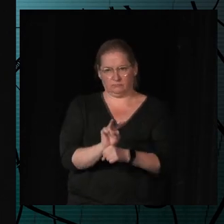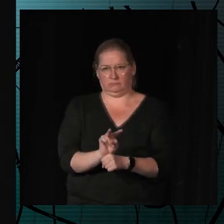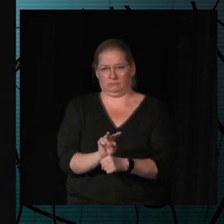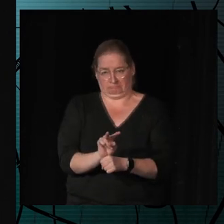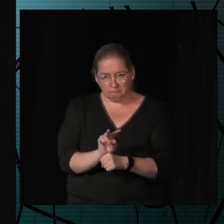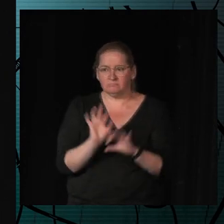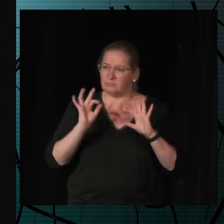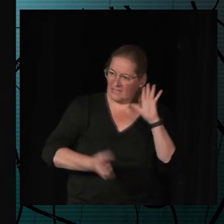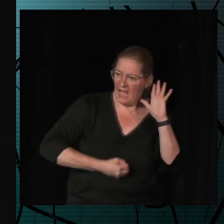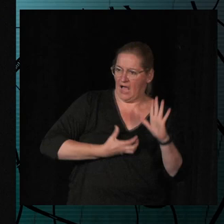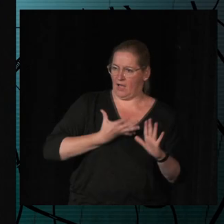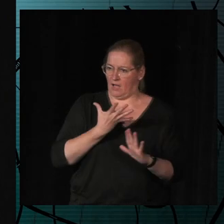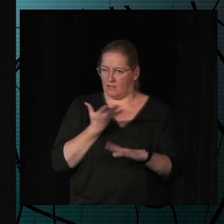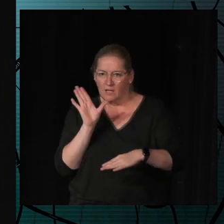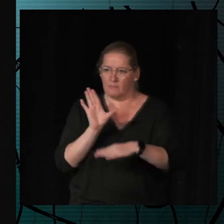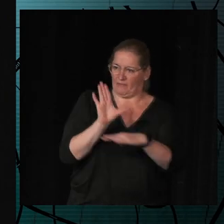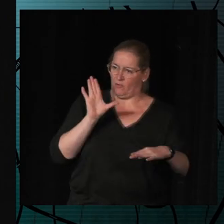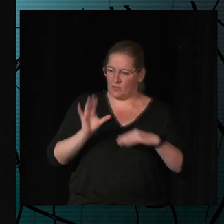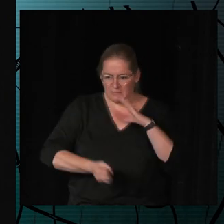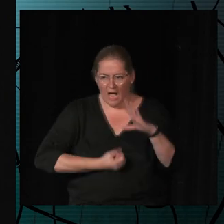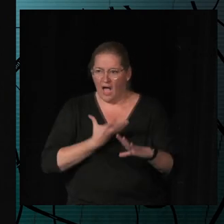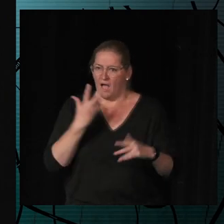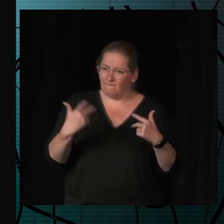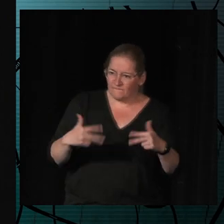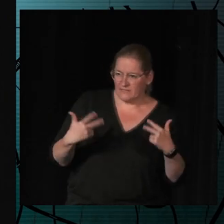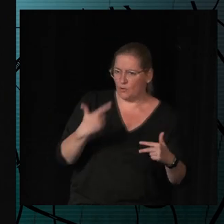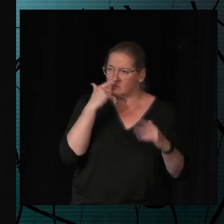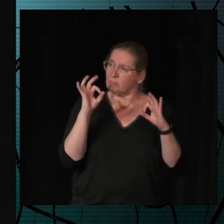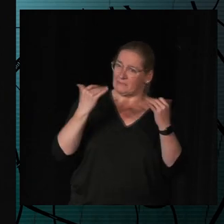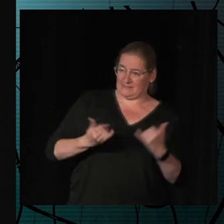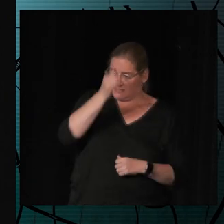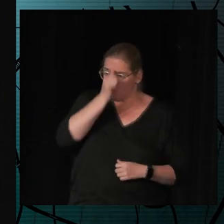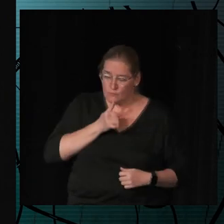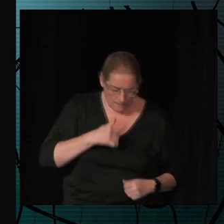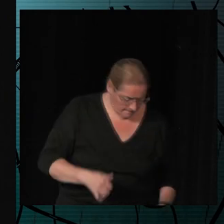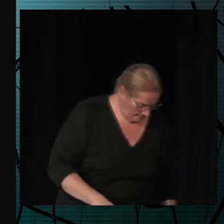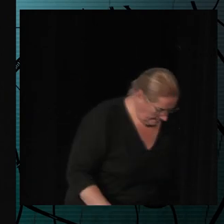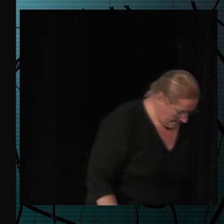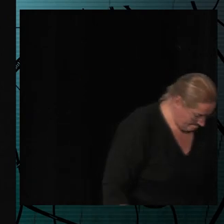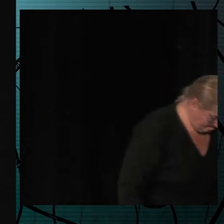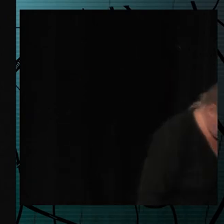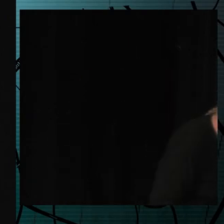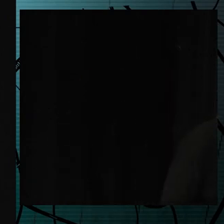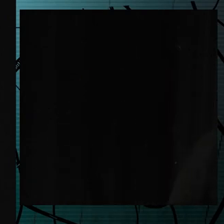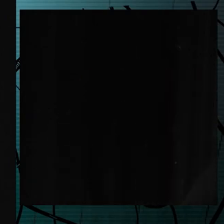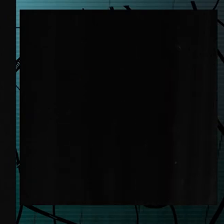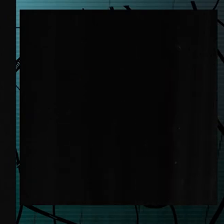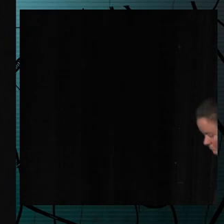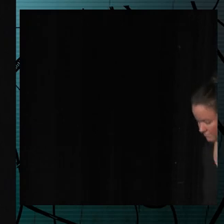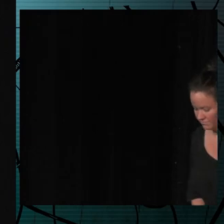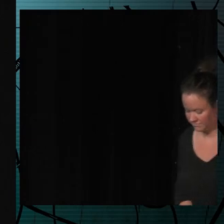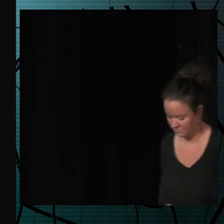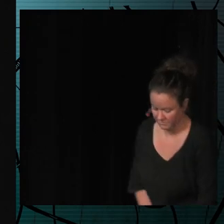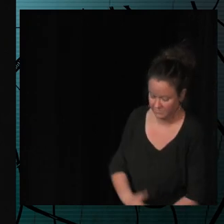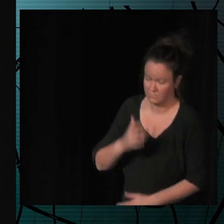de de de l'art d'installation qui relève parfois de de l'art vidéo au sens où on l'entend et euh pour moi c'est ça qui est vraiment beaucoup